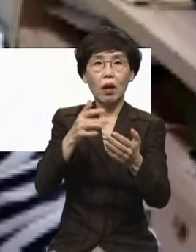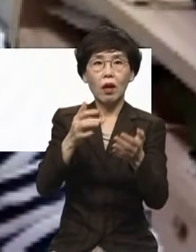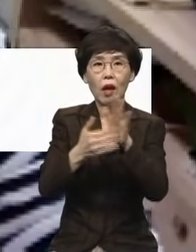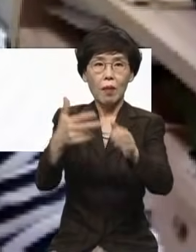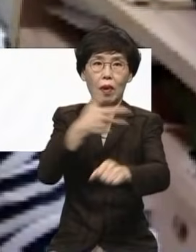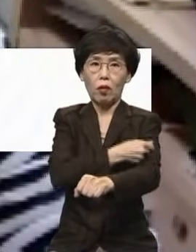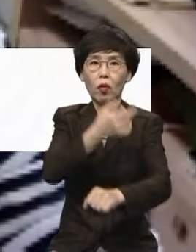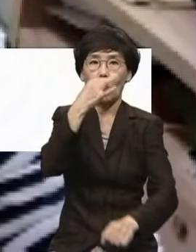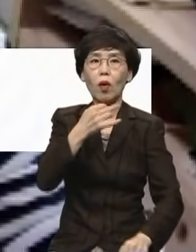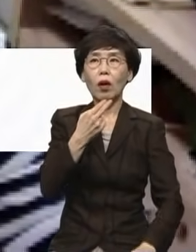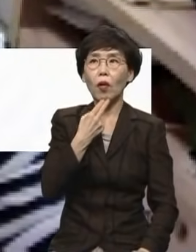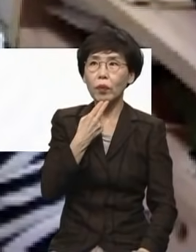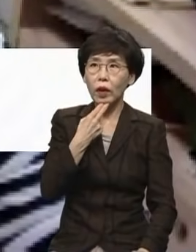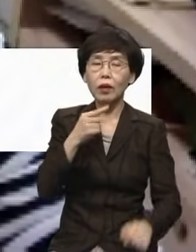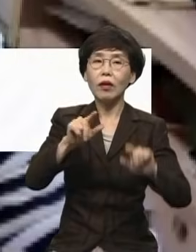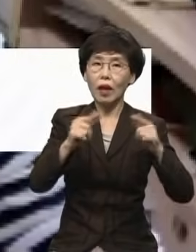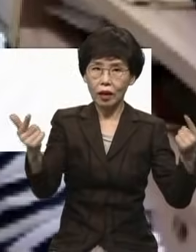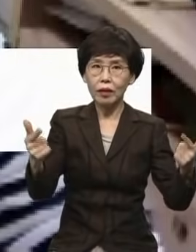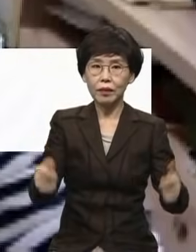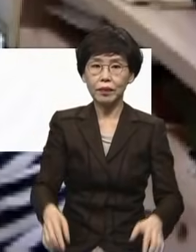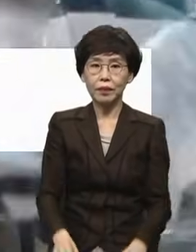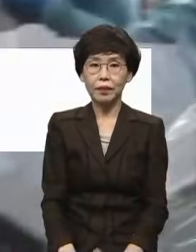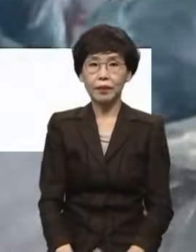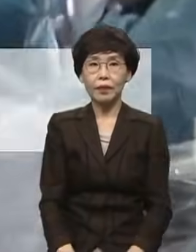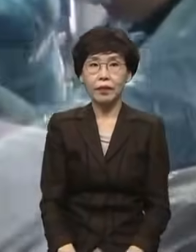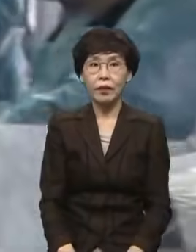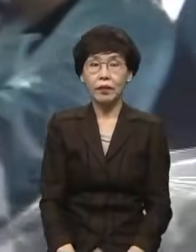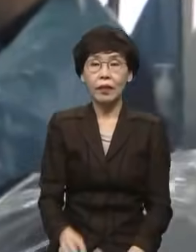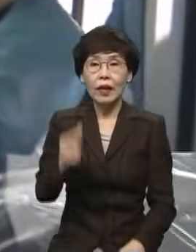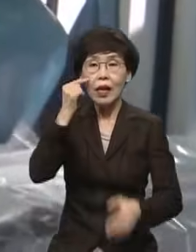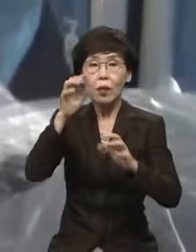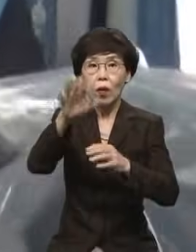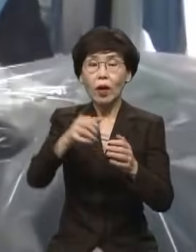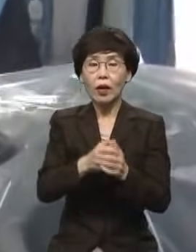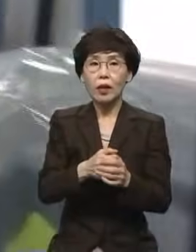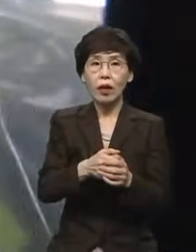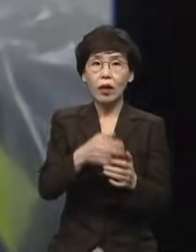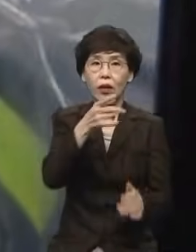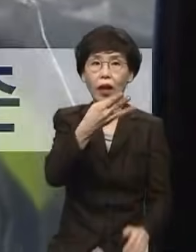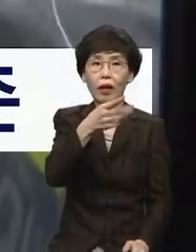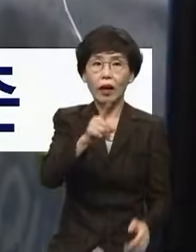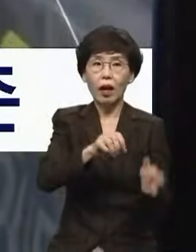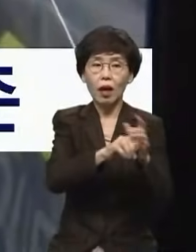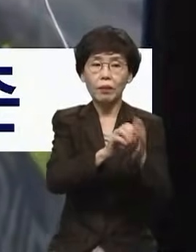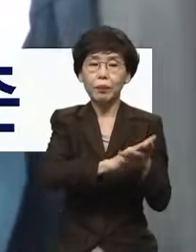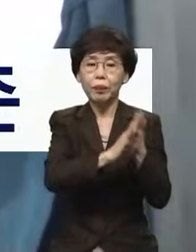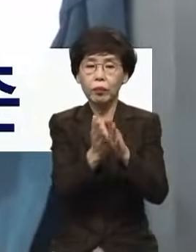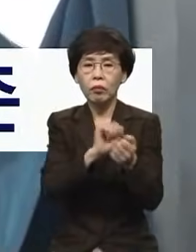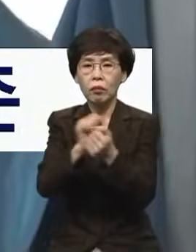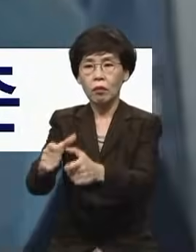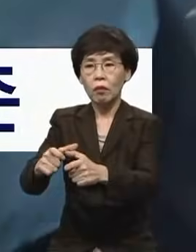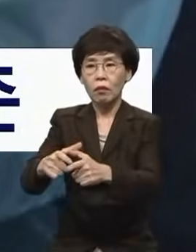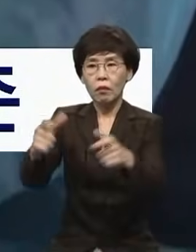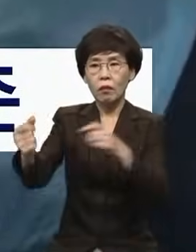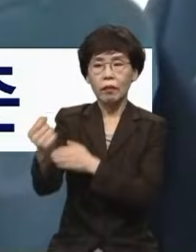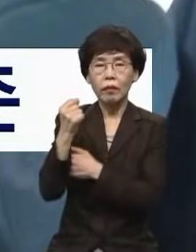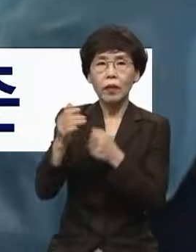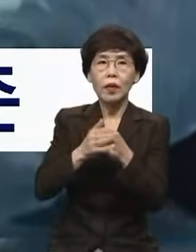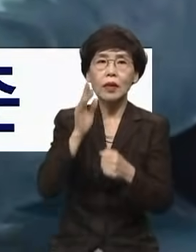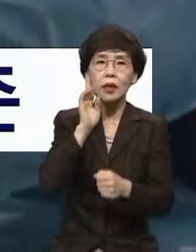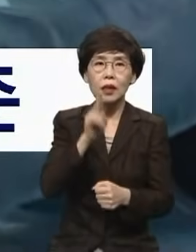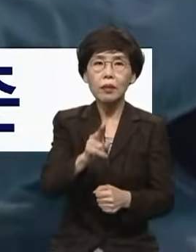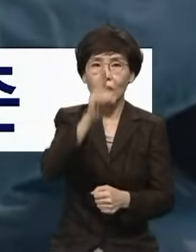켠 후 딜레이 너 씨잉 값에 나의 뛰어 깨달 일본에선 델타 변이가 맹위를 떨치면서 중증 환자 수가